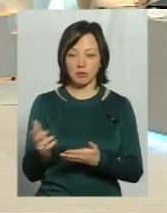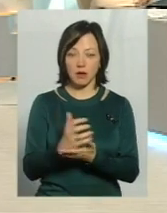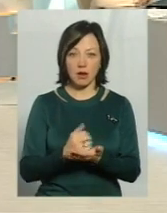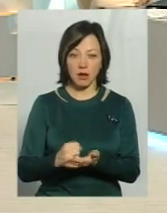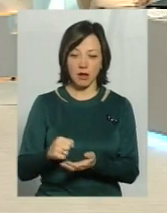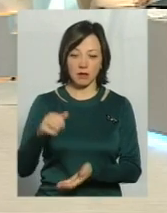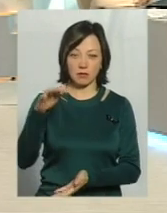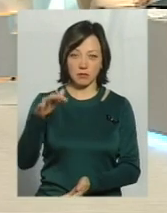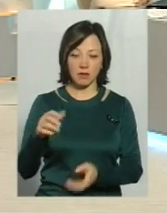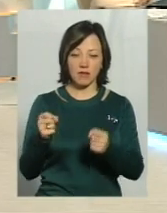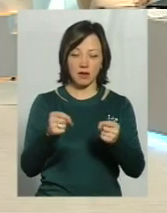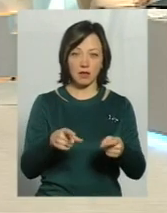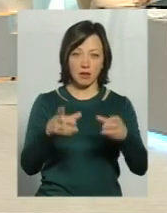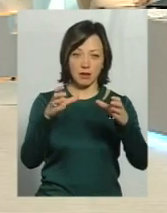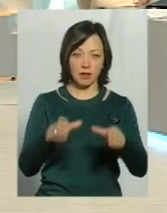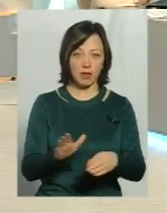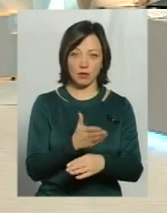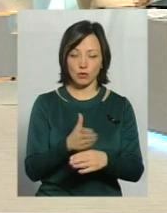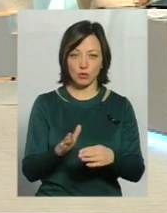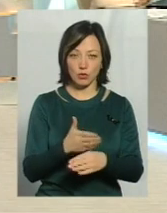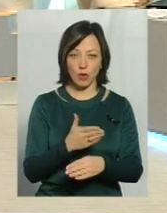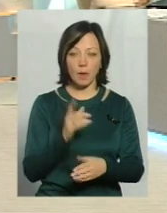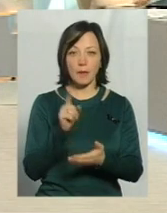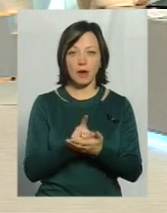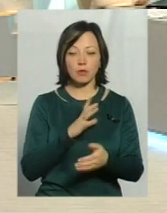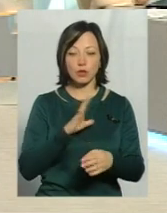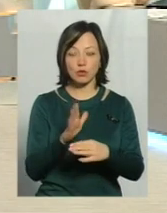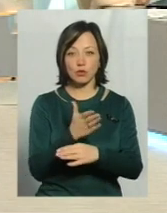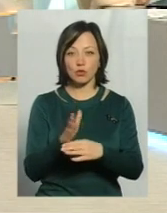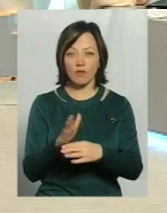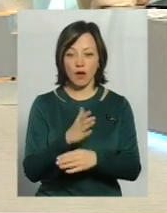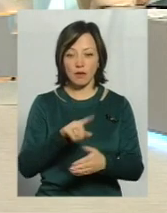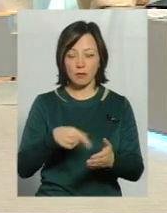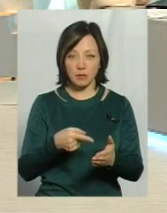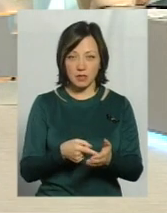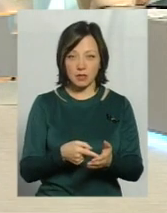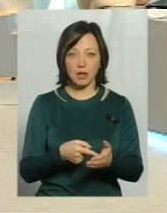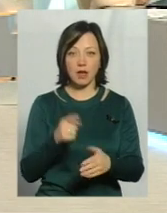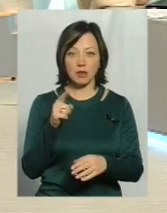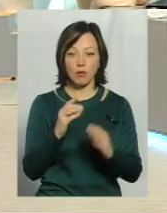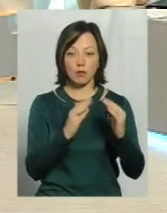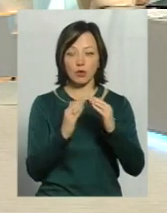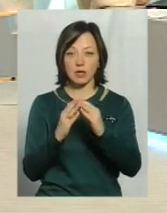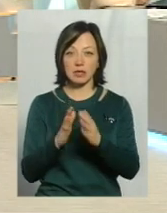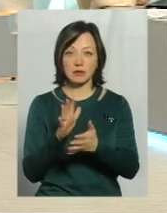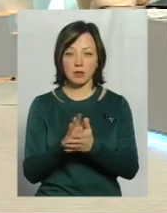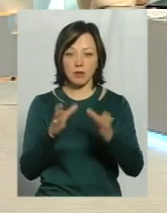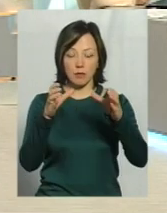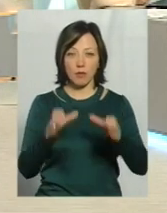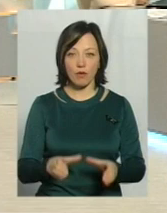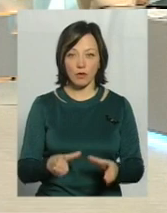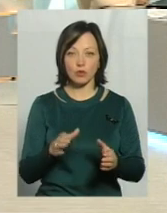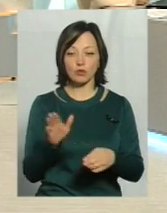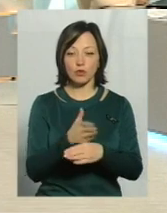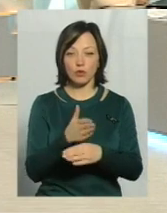там, викидає туди, вона ж не сортує. Мова йде, має бути сортування в місті, так? А от там в будинках, де сміттєпроводи є,